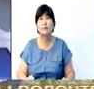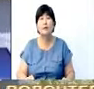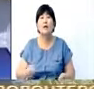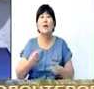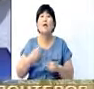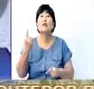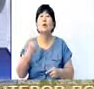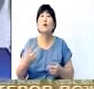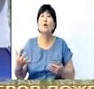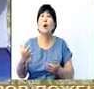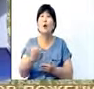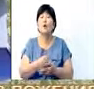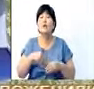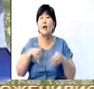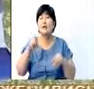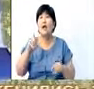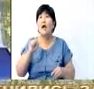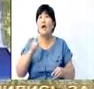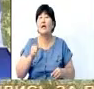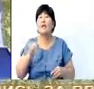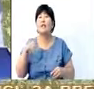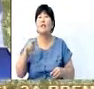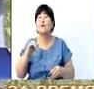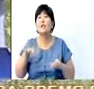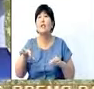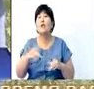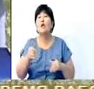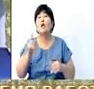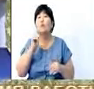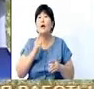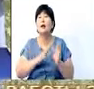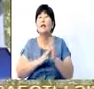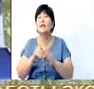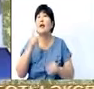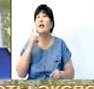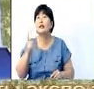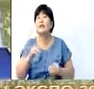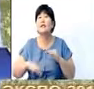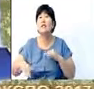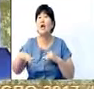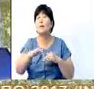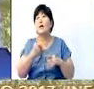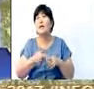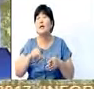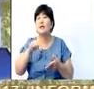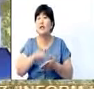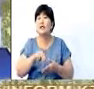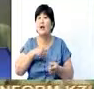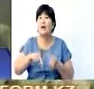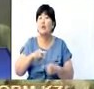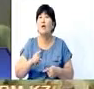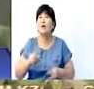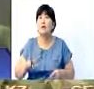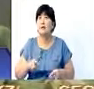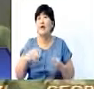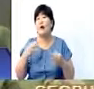Это первый урожай земледельцев аграрно-индустриальной зоны. Пока в области это единственная площадка, где предприниматели